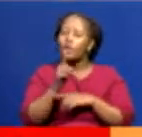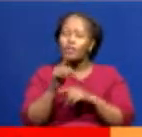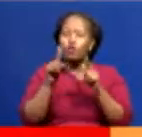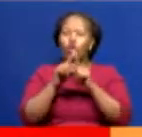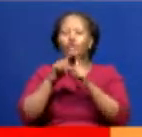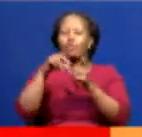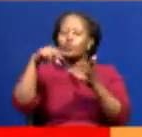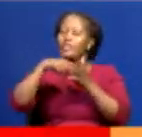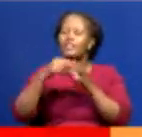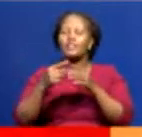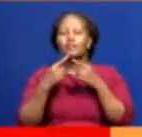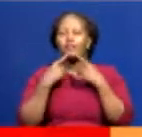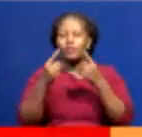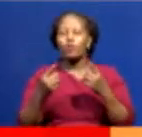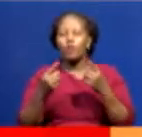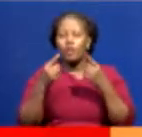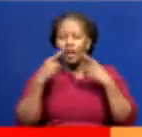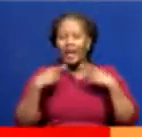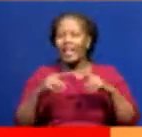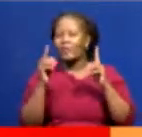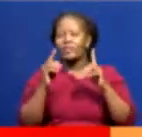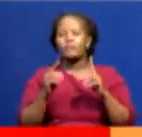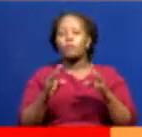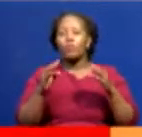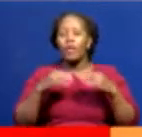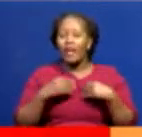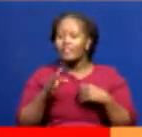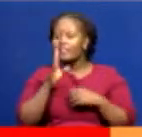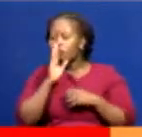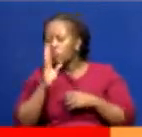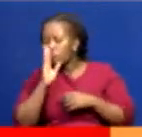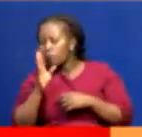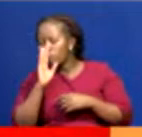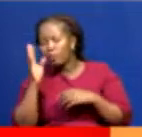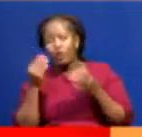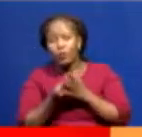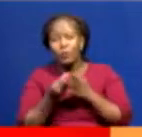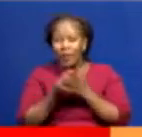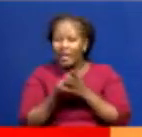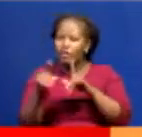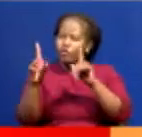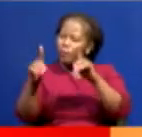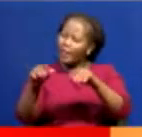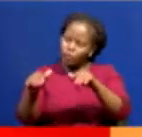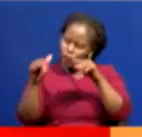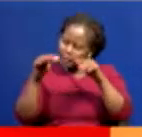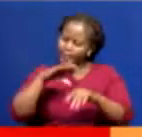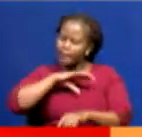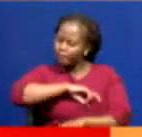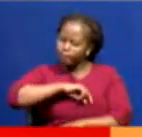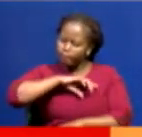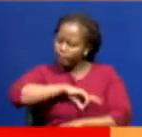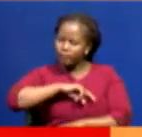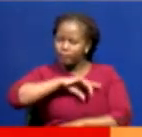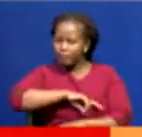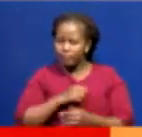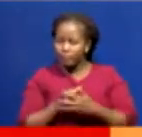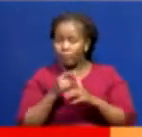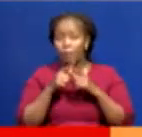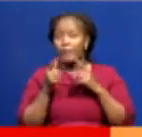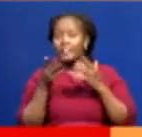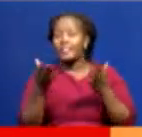alisimama kabisa, akasema hatutakubali kukopa pesa nje, msubiri. Na walisubiri karibu mwezi, lakini leo